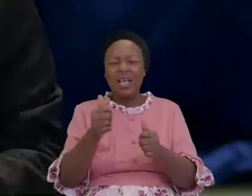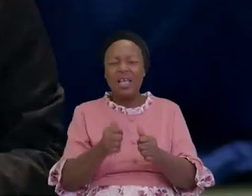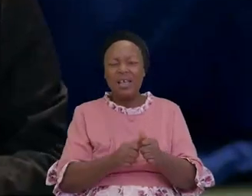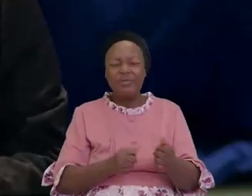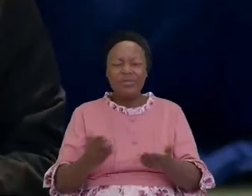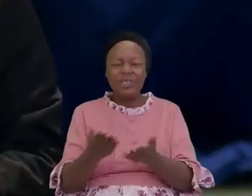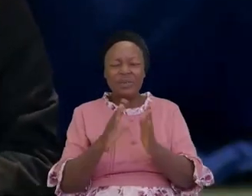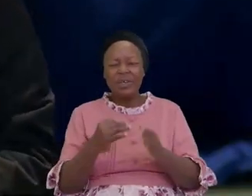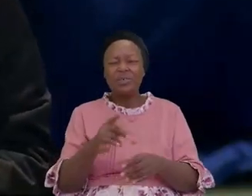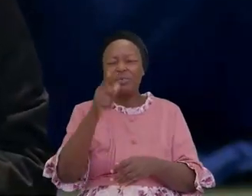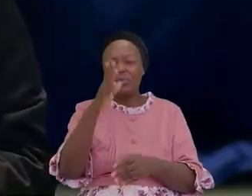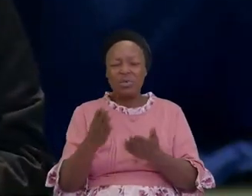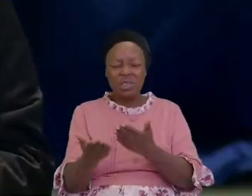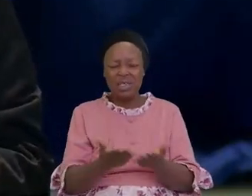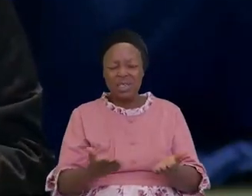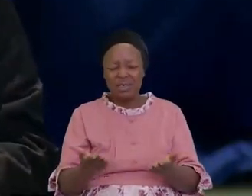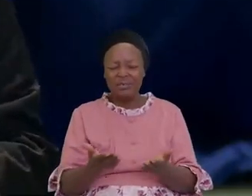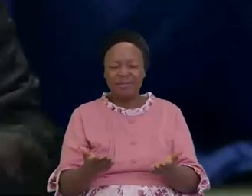tout serviteur de Dieu ici,